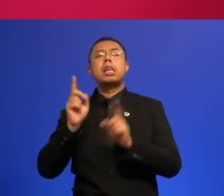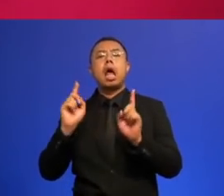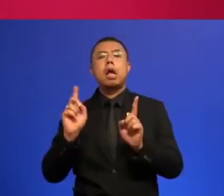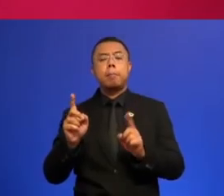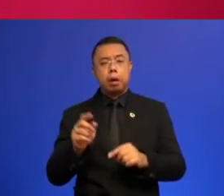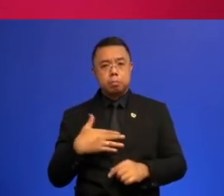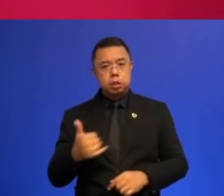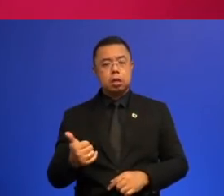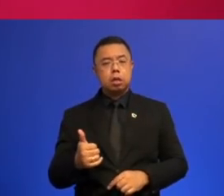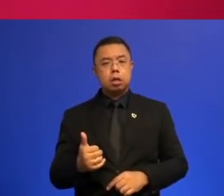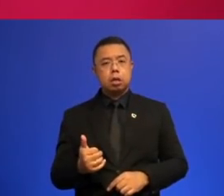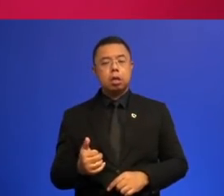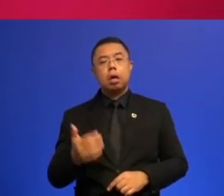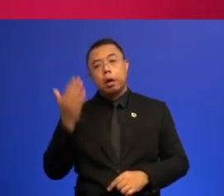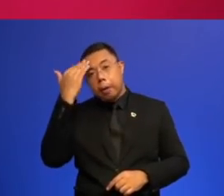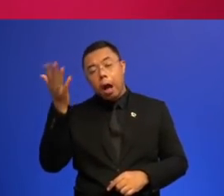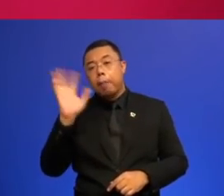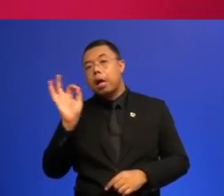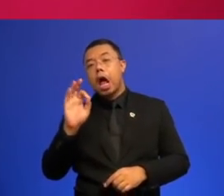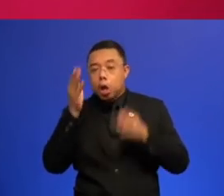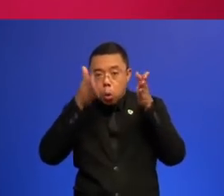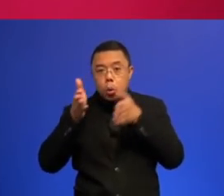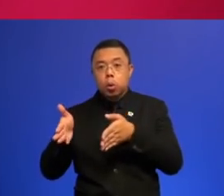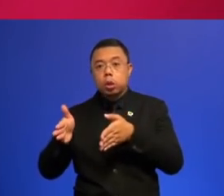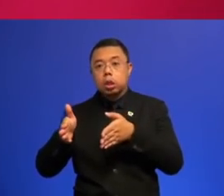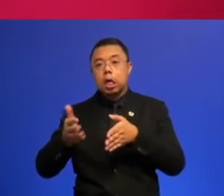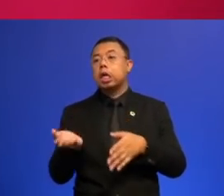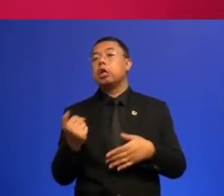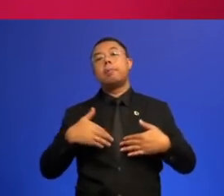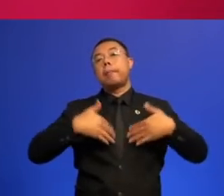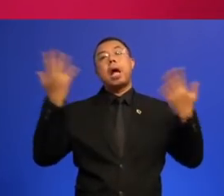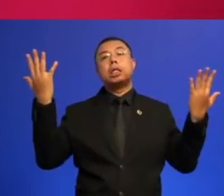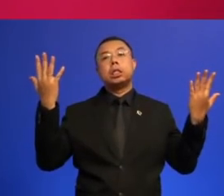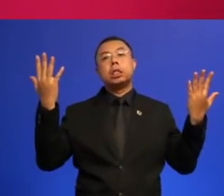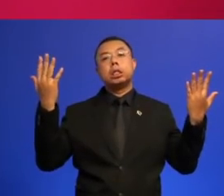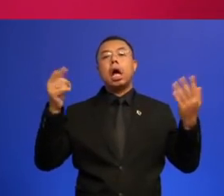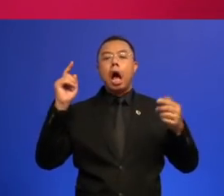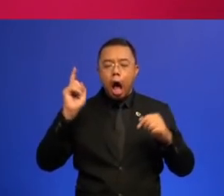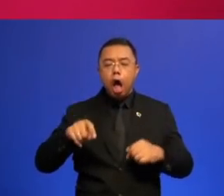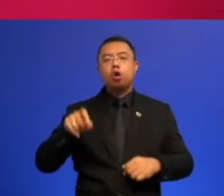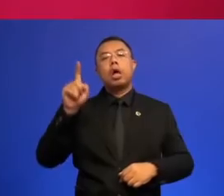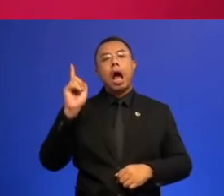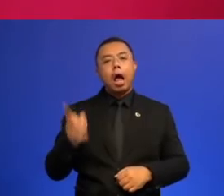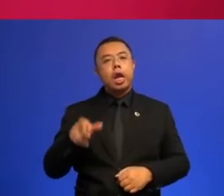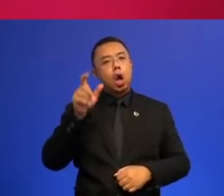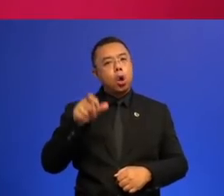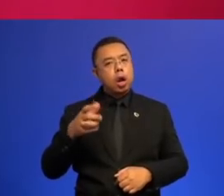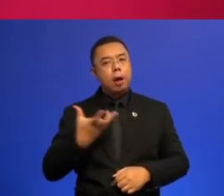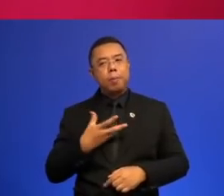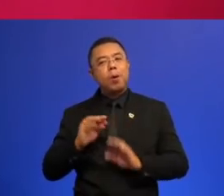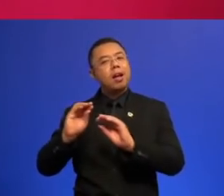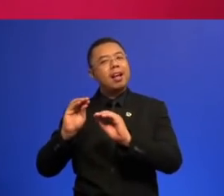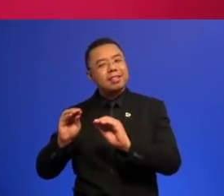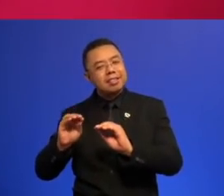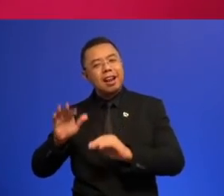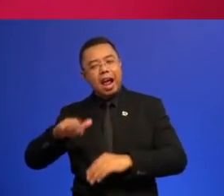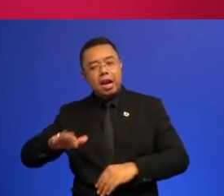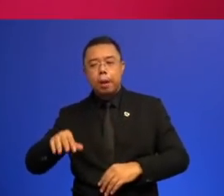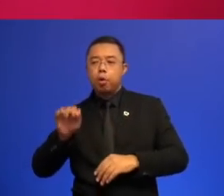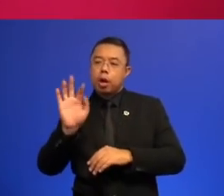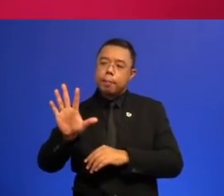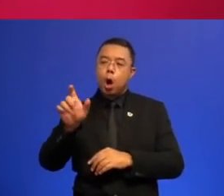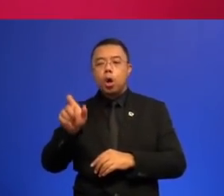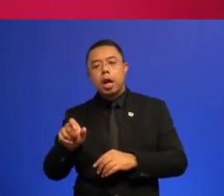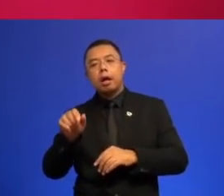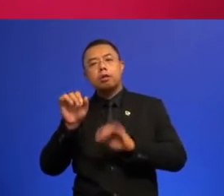muda. Karena gak ada yang diurus sembarangan. Nah itu perlu orang yang membesarkan anaknya, mau 5 orang, mau